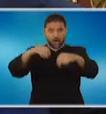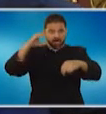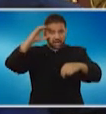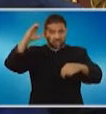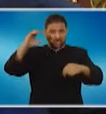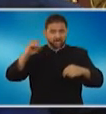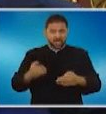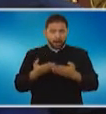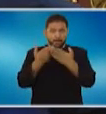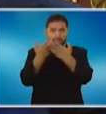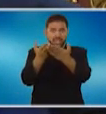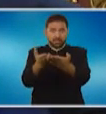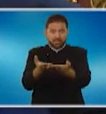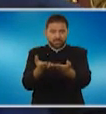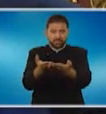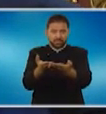creștinii primim